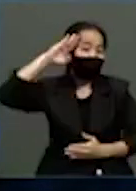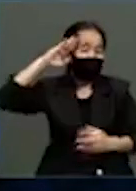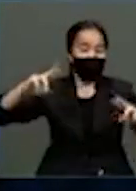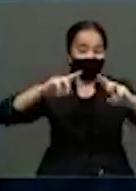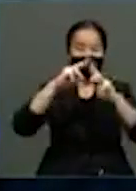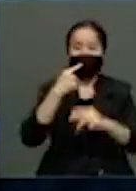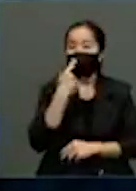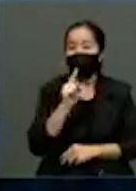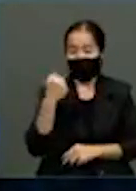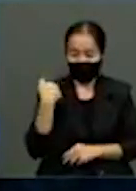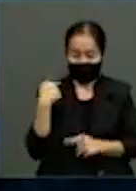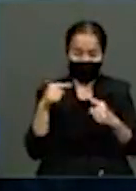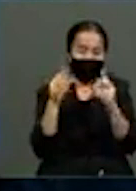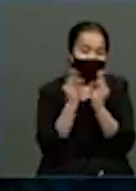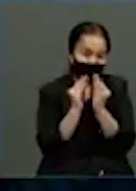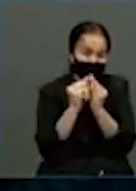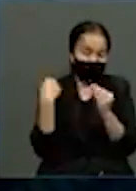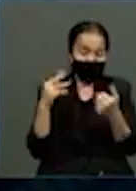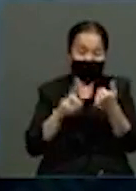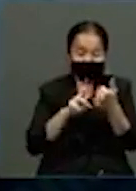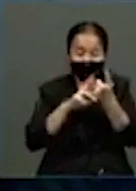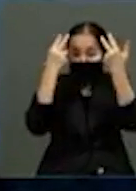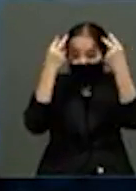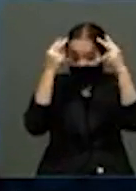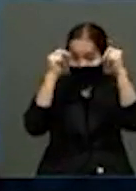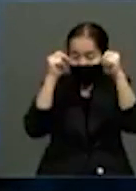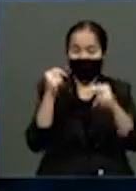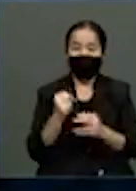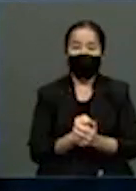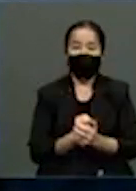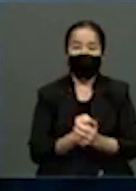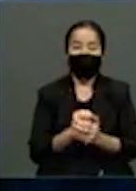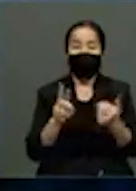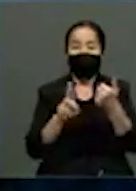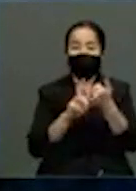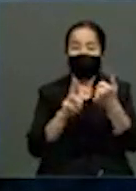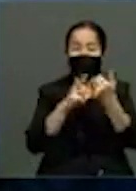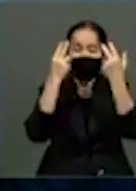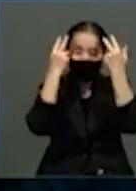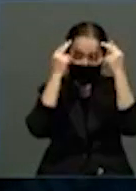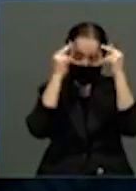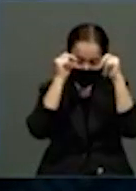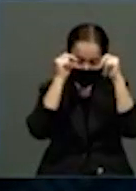งมีการประชุมโดยท่านรองนายกรัฐมนตรีนะครับพลเอกท่าน